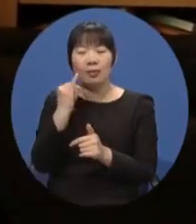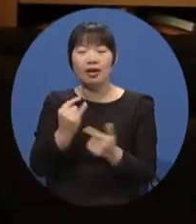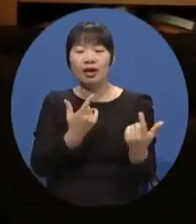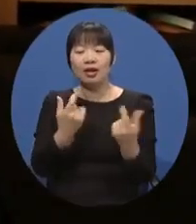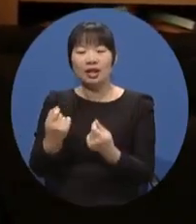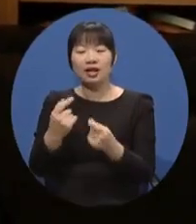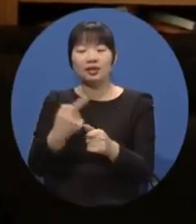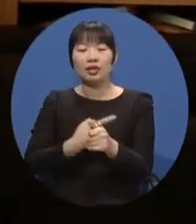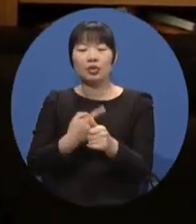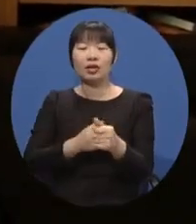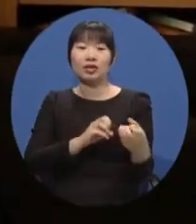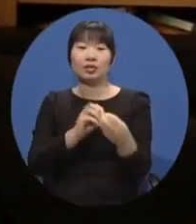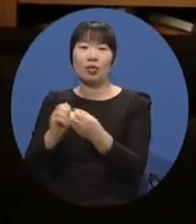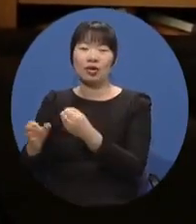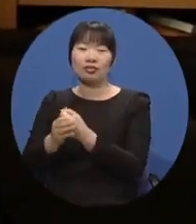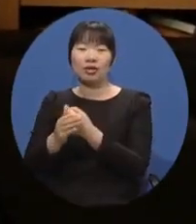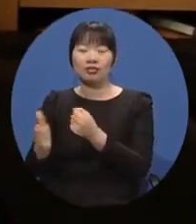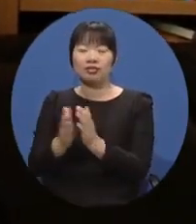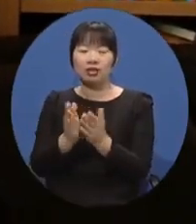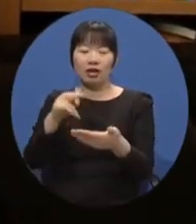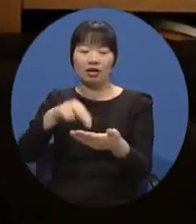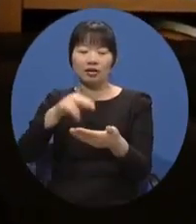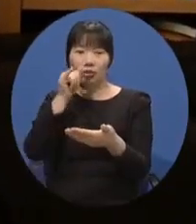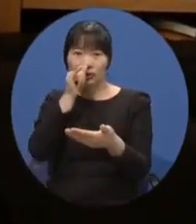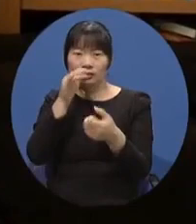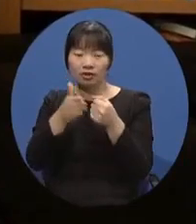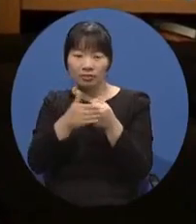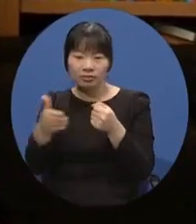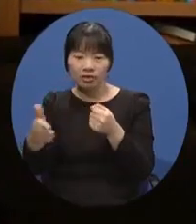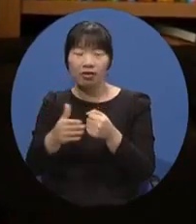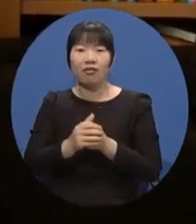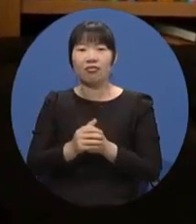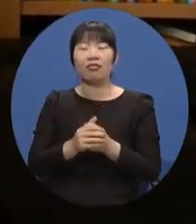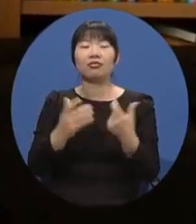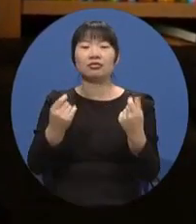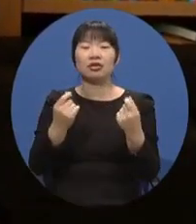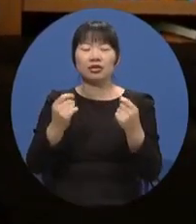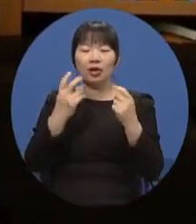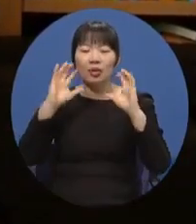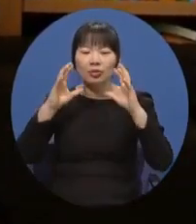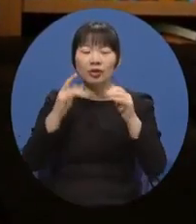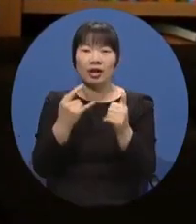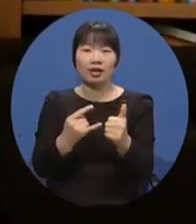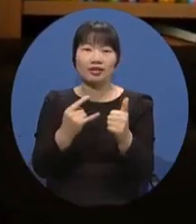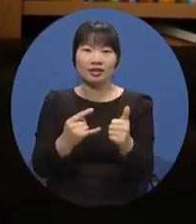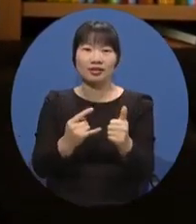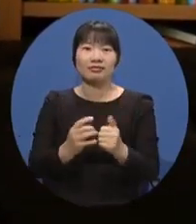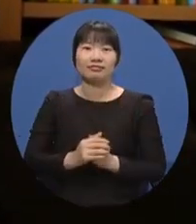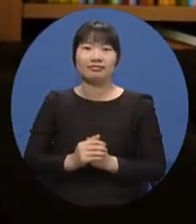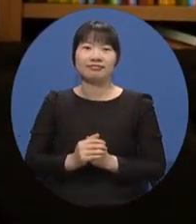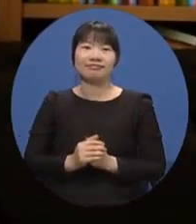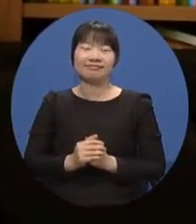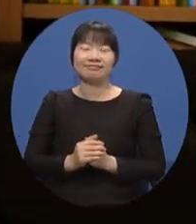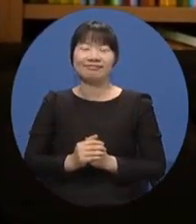뭐 자연스럽게 얘기하면서 책 보면서 그렇게 유아들한테